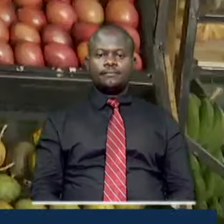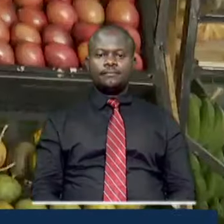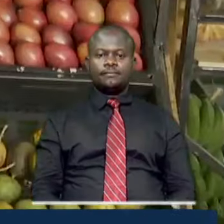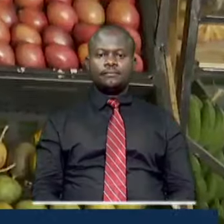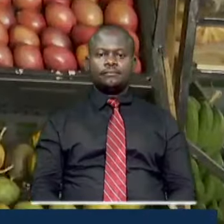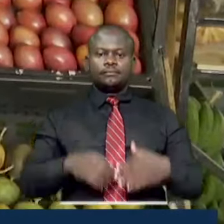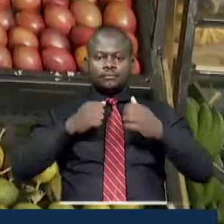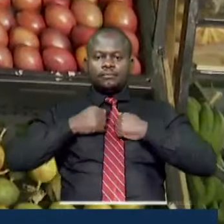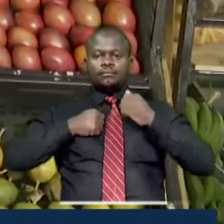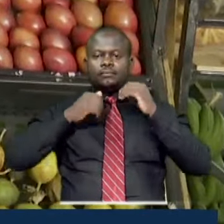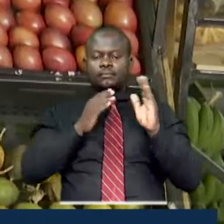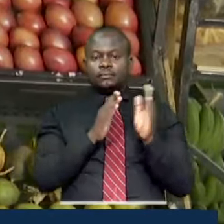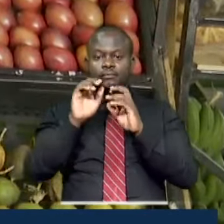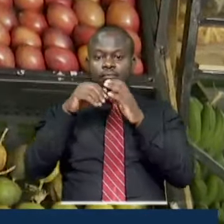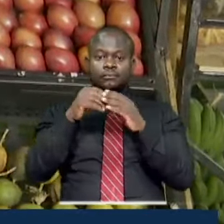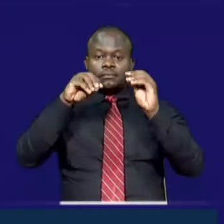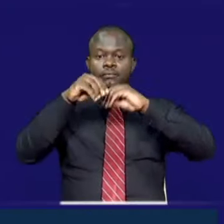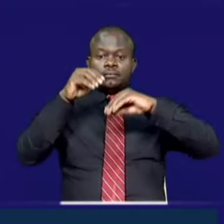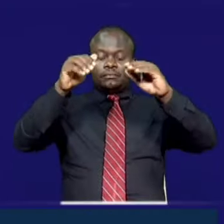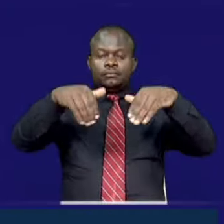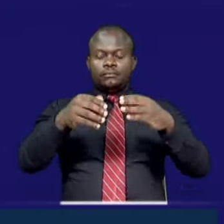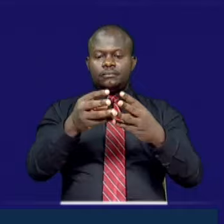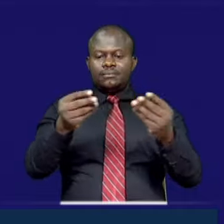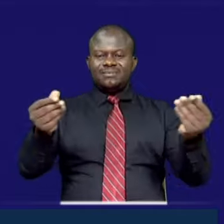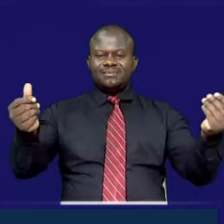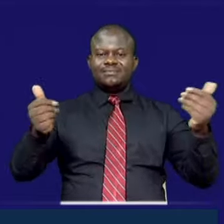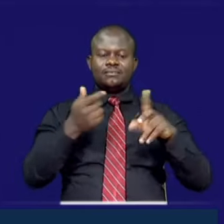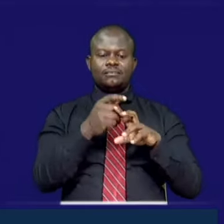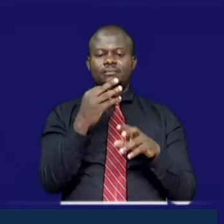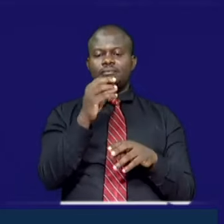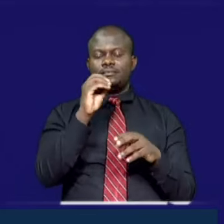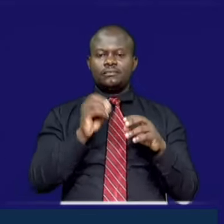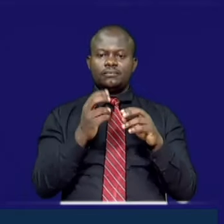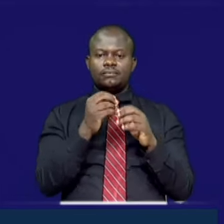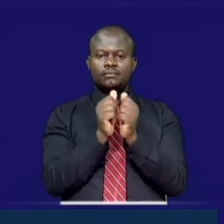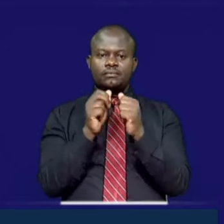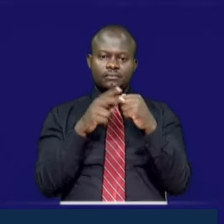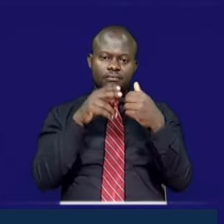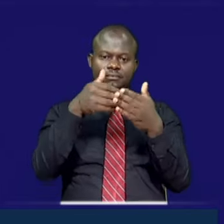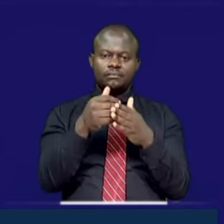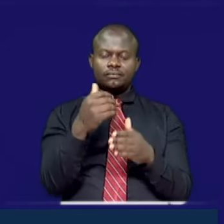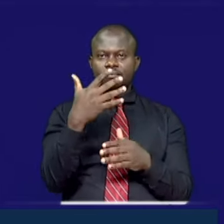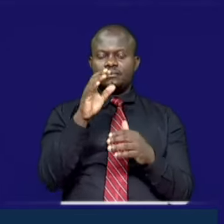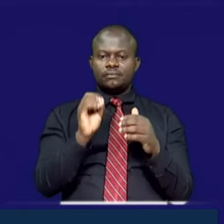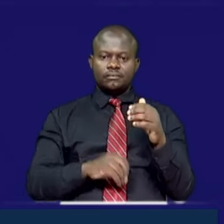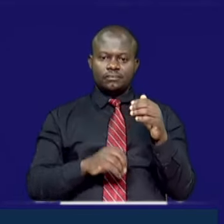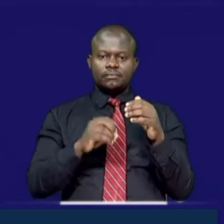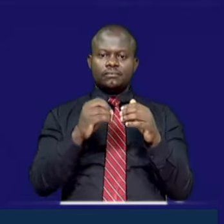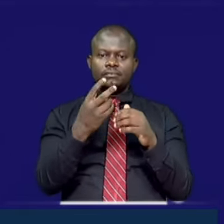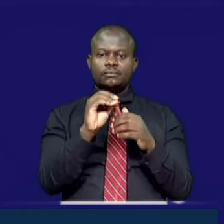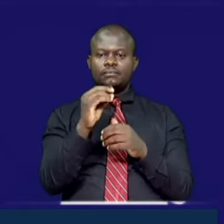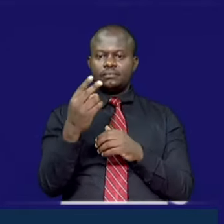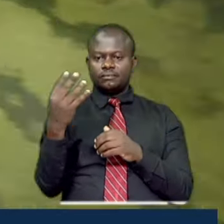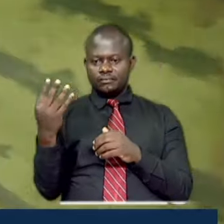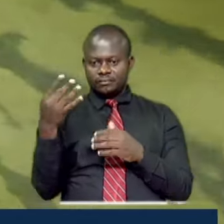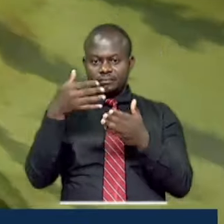Mu Rwanda byari biteganyijwe ko umusaruro w'ubuhinzi wangirika uva kuri 30% muri 2017 ukagera kuri 5% muri 2024.